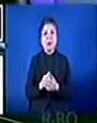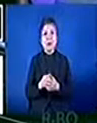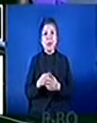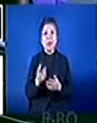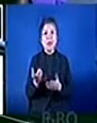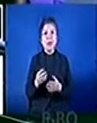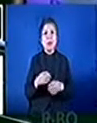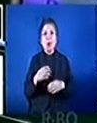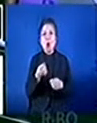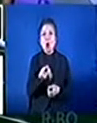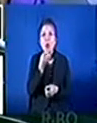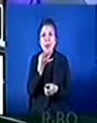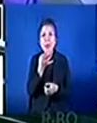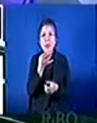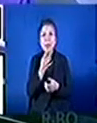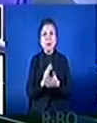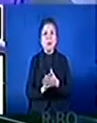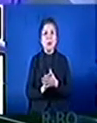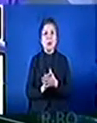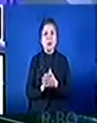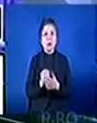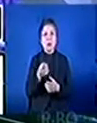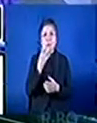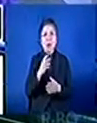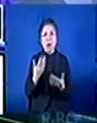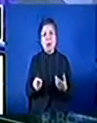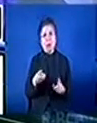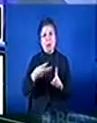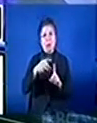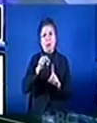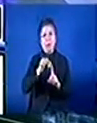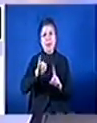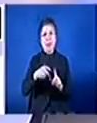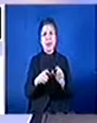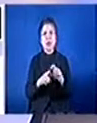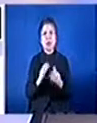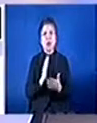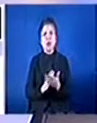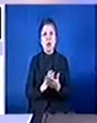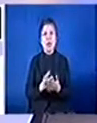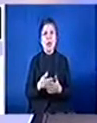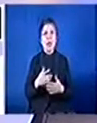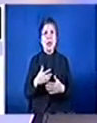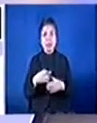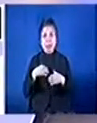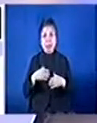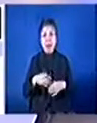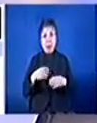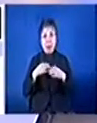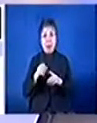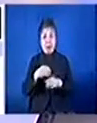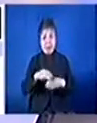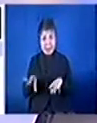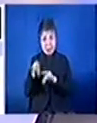di mana pengobatannya harus di-stop karena BPJS tidak lagi meng-cover. Di bawah Prabowo Sandi, kami